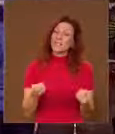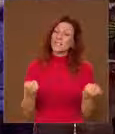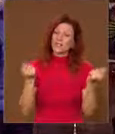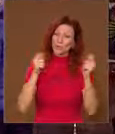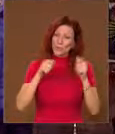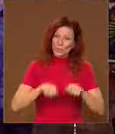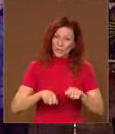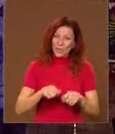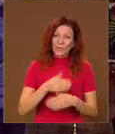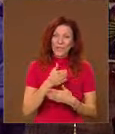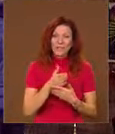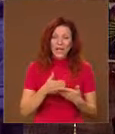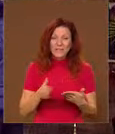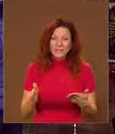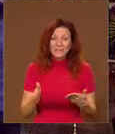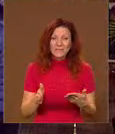заключителна част, към